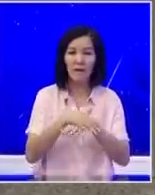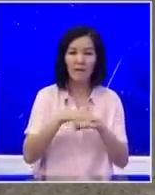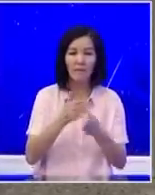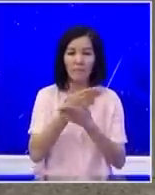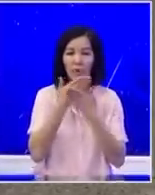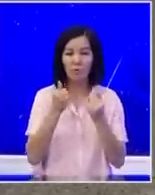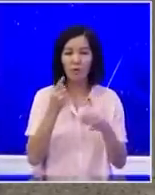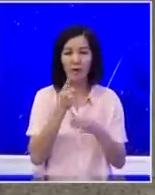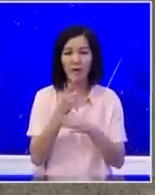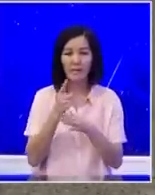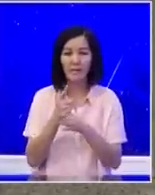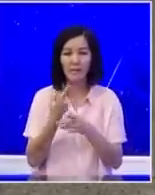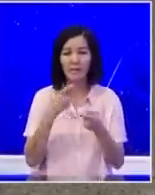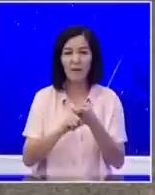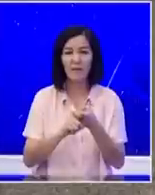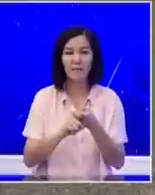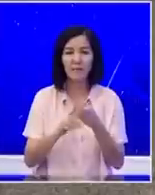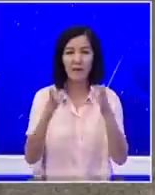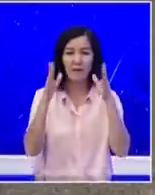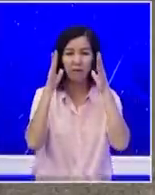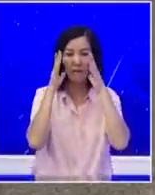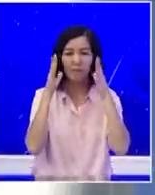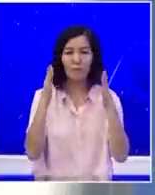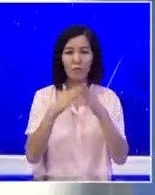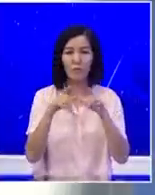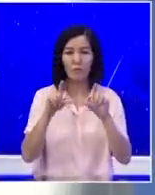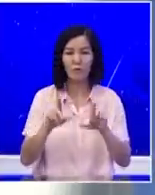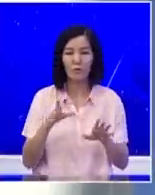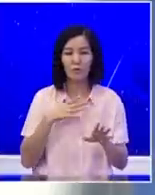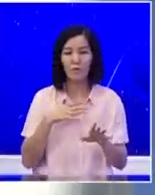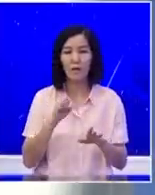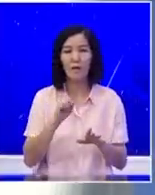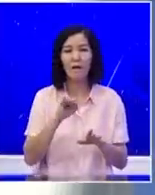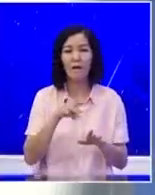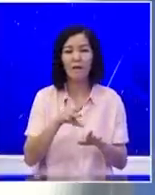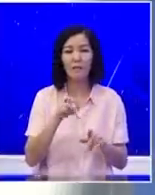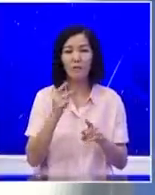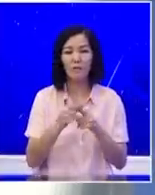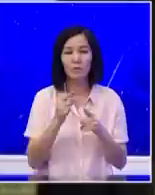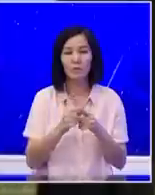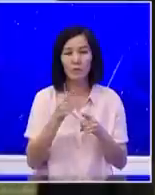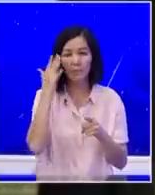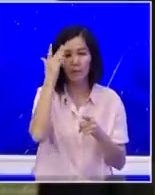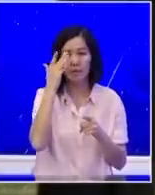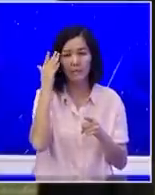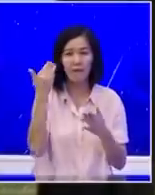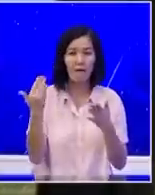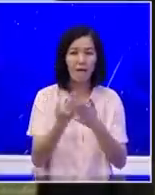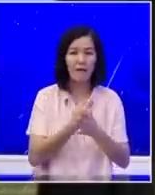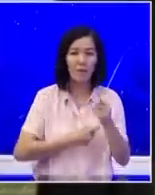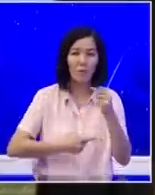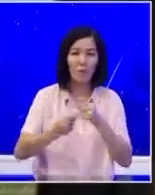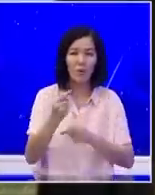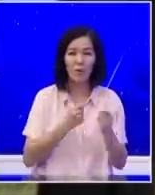жағдайға байланысты айт намазы да жамағатпен оқылмады. Айт сөзі арабтың әлит сөзінен шыққан. Қайта оралу деген мағына